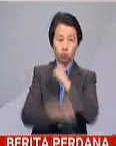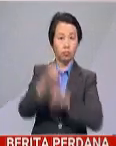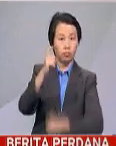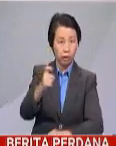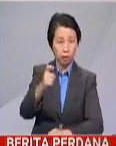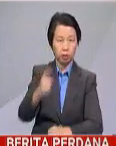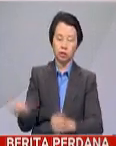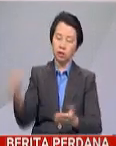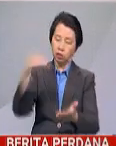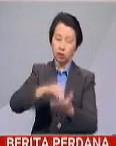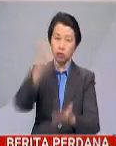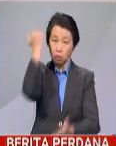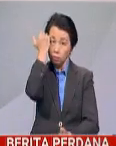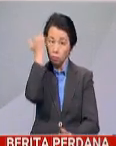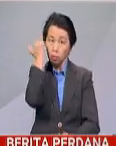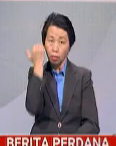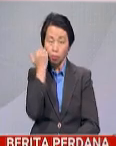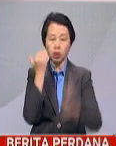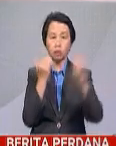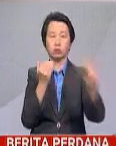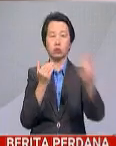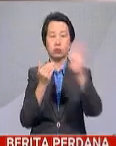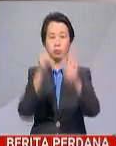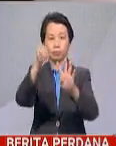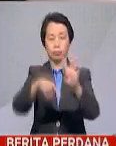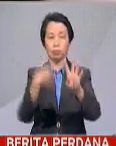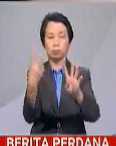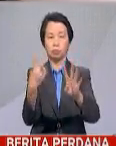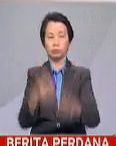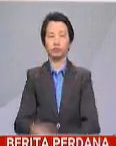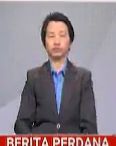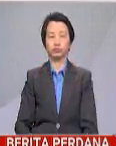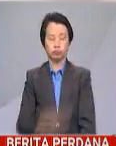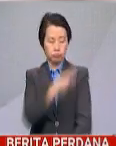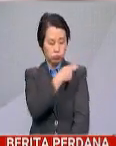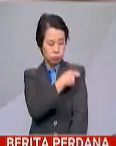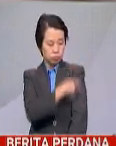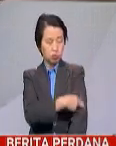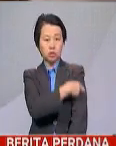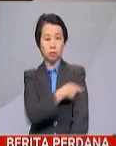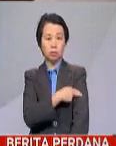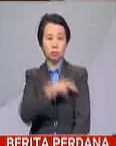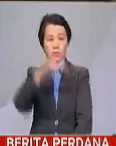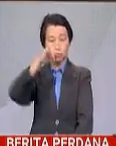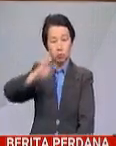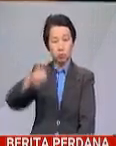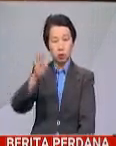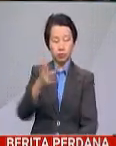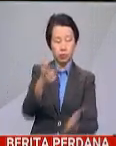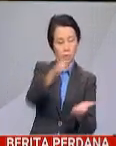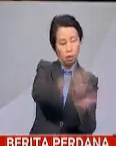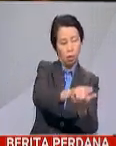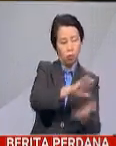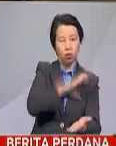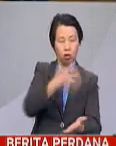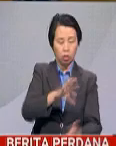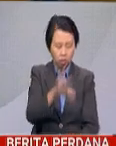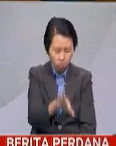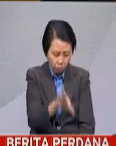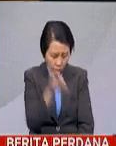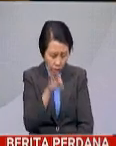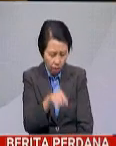sebutan semula kes 24 Februari ini. Pihak Hospital Sultan Ismail sebelum ini membuat laporan polis selepas